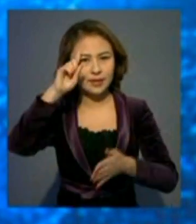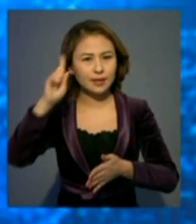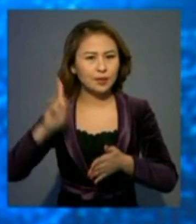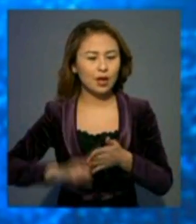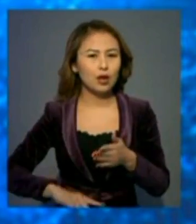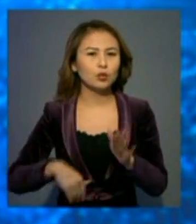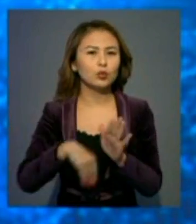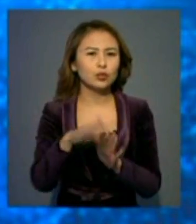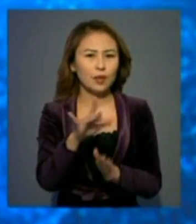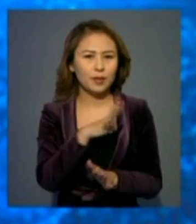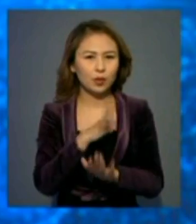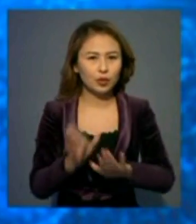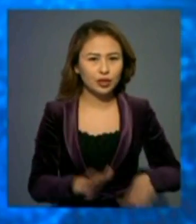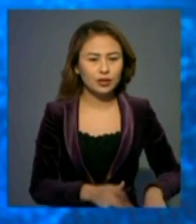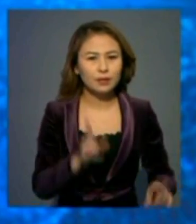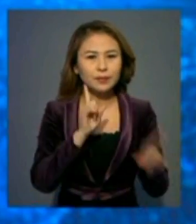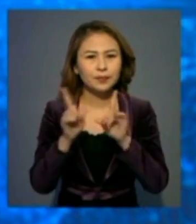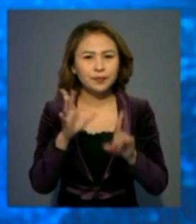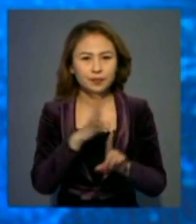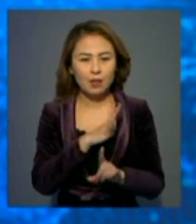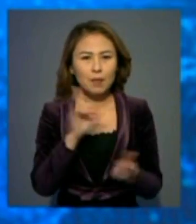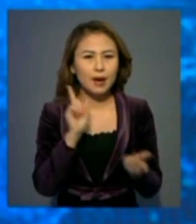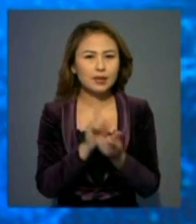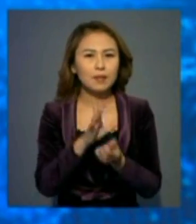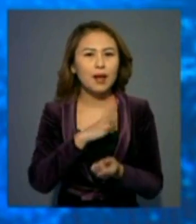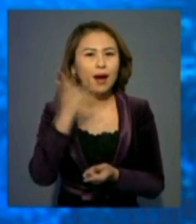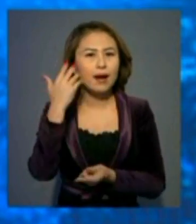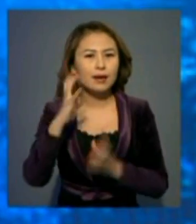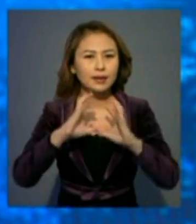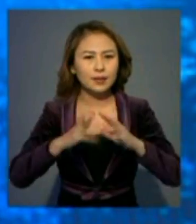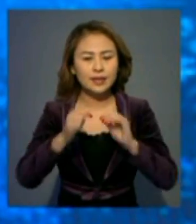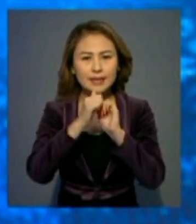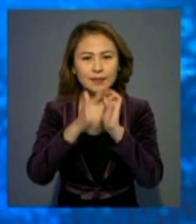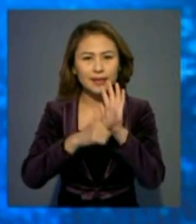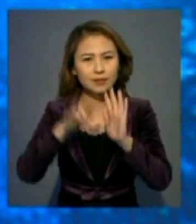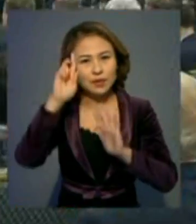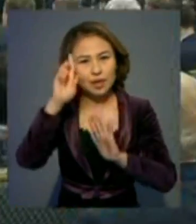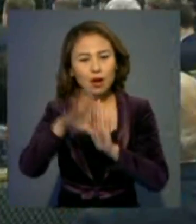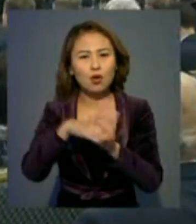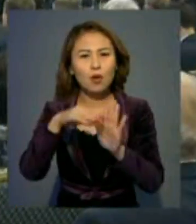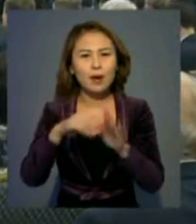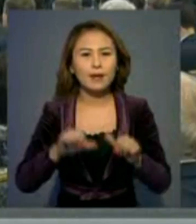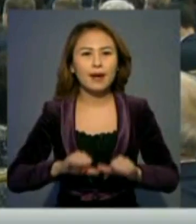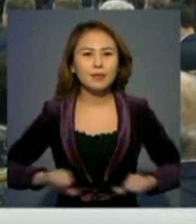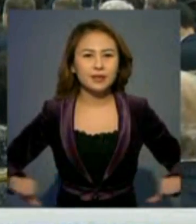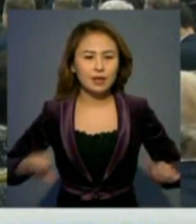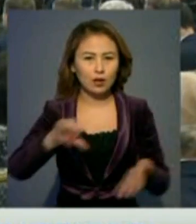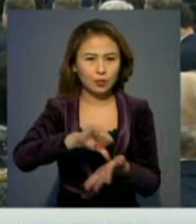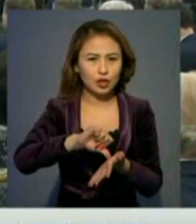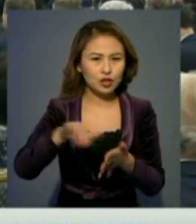қоғам сенімін арттыру жөнде өткен жиында көтерілді. Басқосуға әлемнің 17 мемлекетіндегі сайлау комиссияларының өкілдері